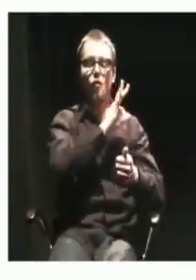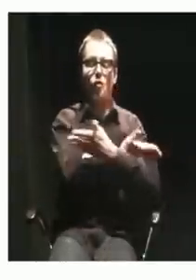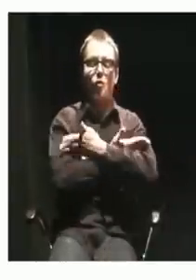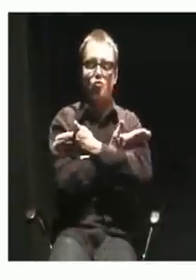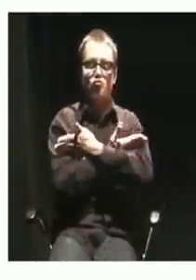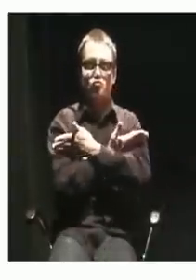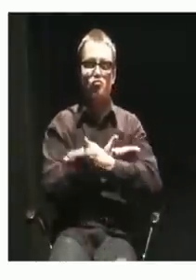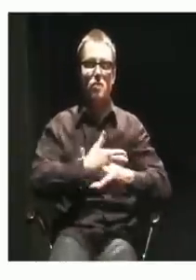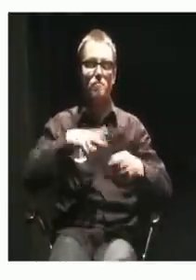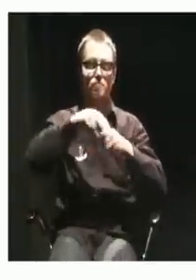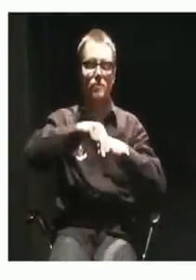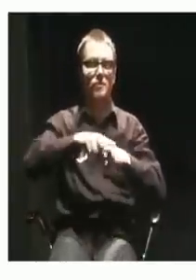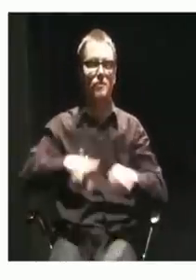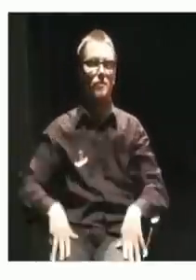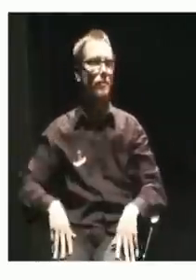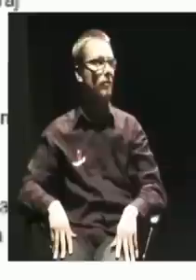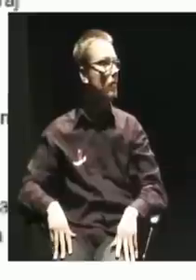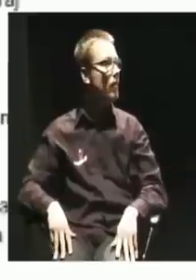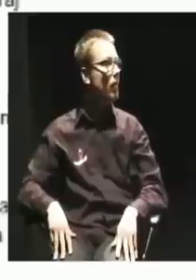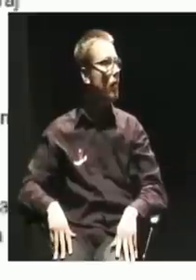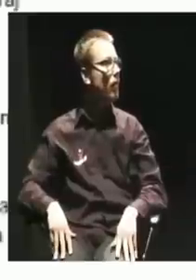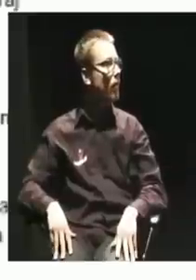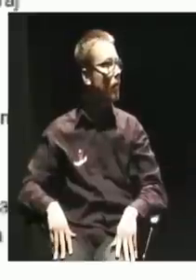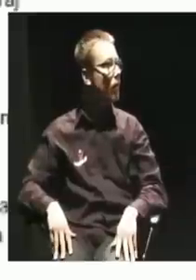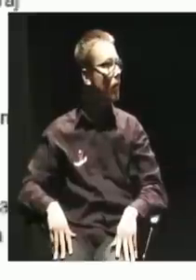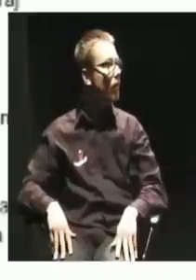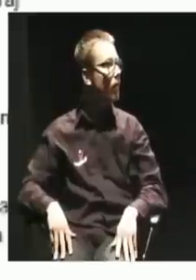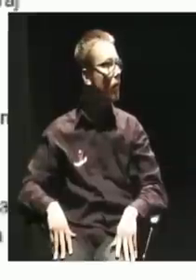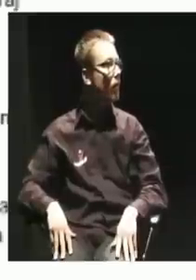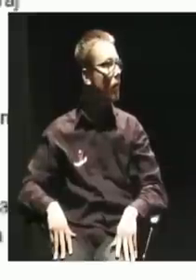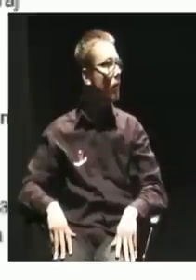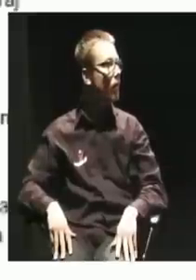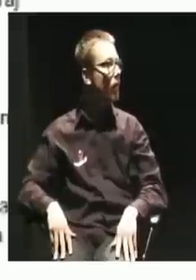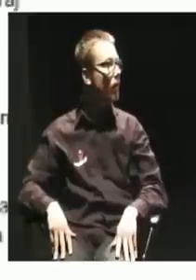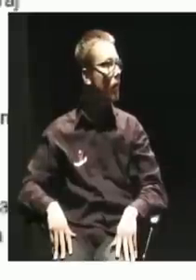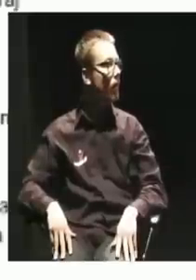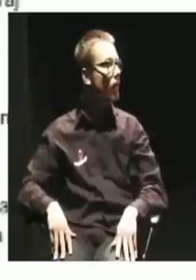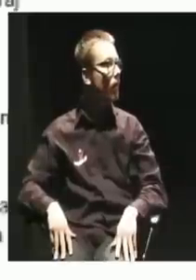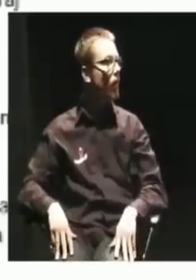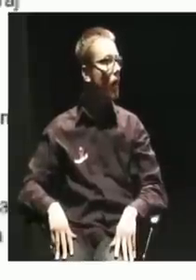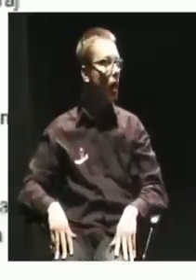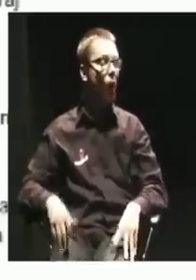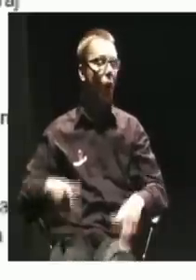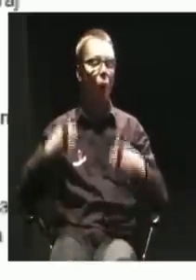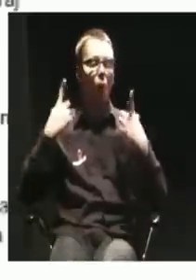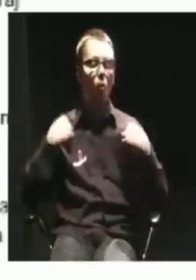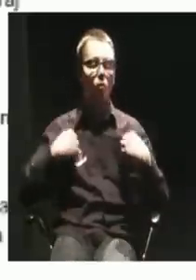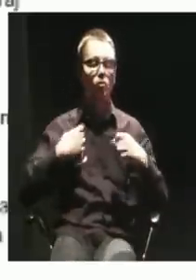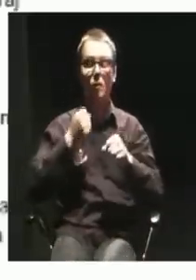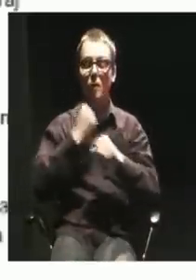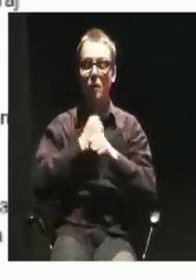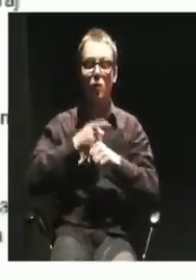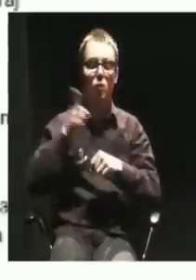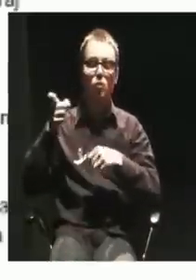H&M, nasi pracownicy niczego nie zauważyli. Dyrekcja sieci H&M o całej prowokacji dowiedziała się od pracowników sklepu Barkadi wczoraj wieczorem. To